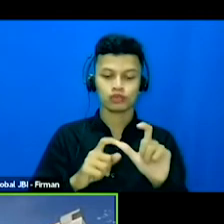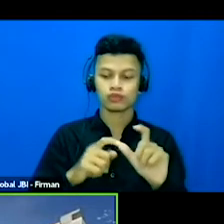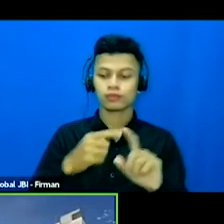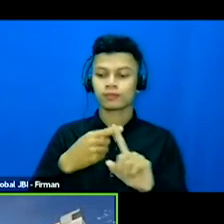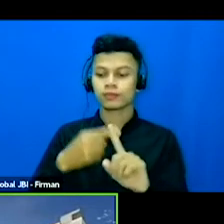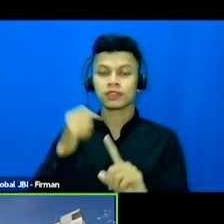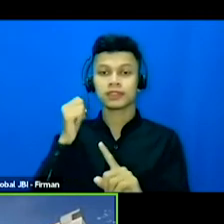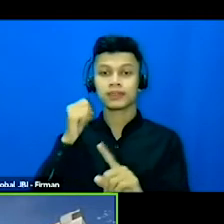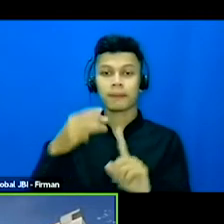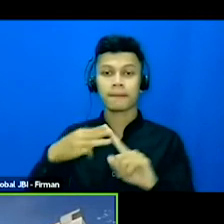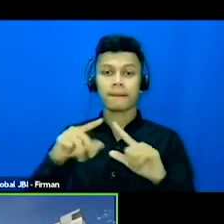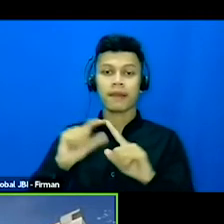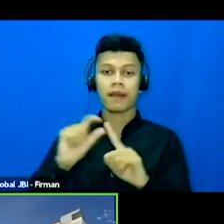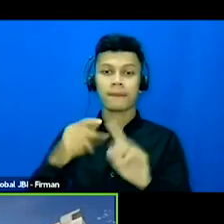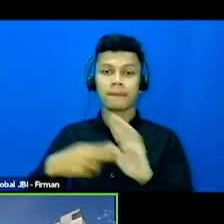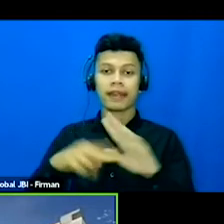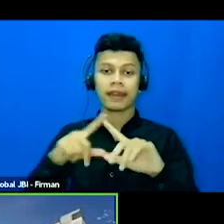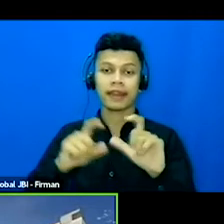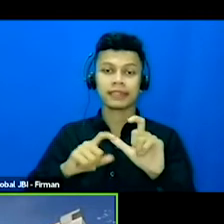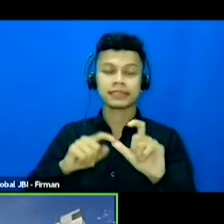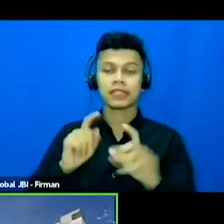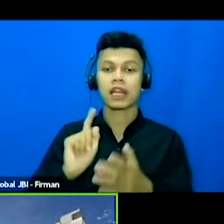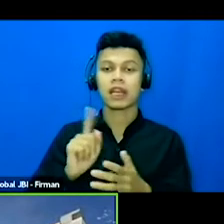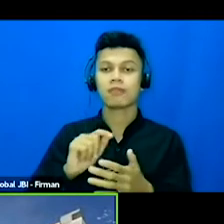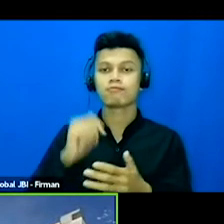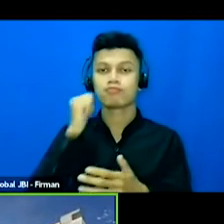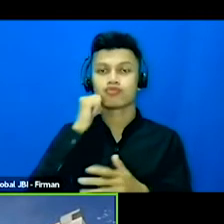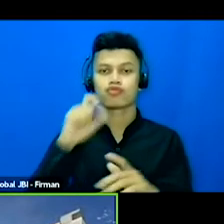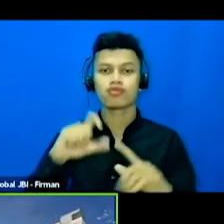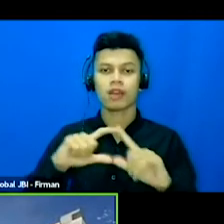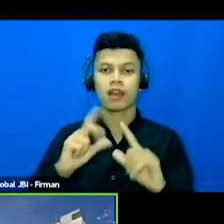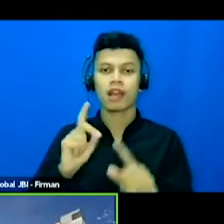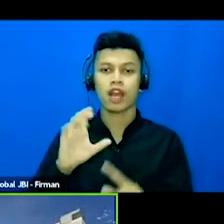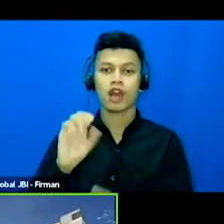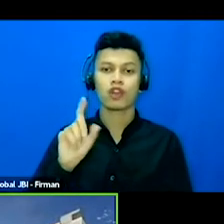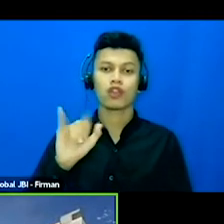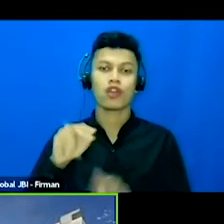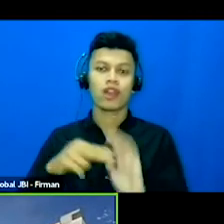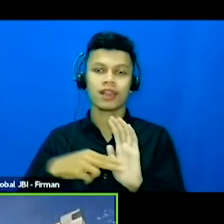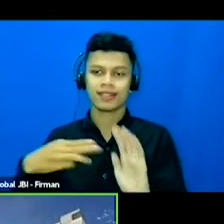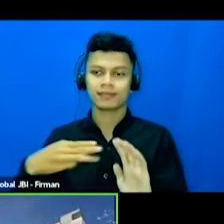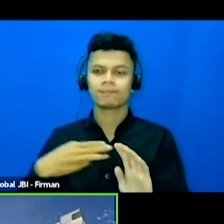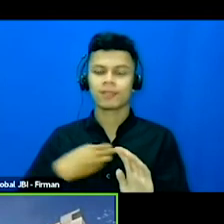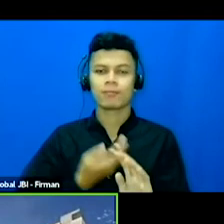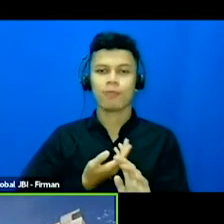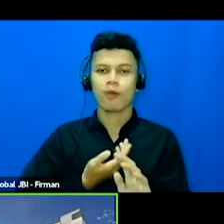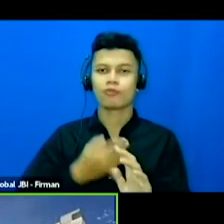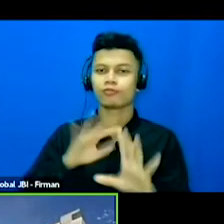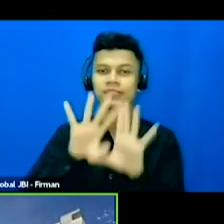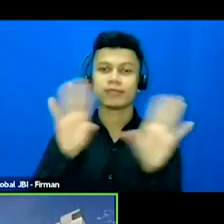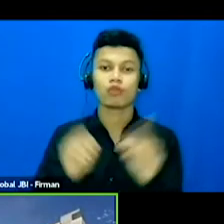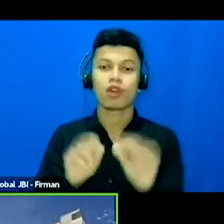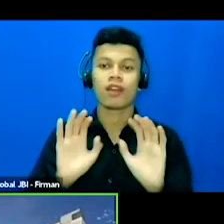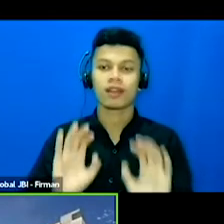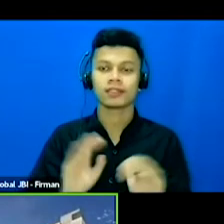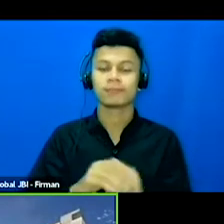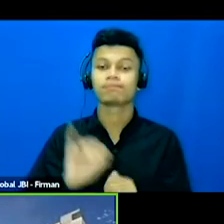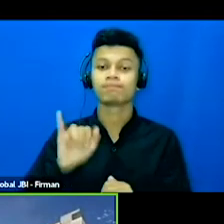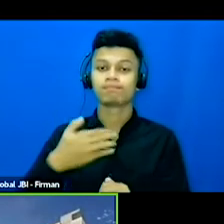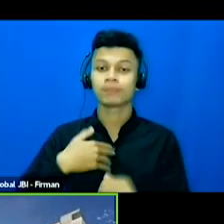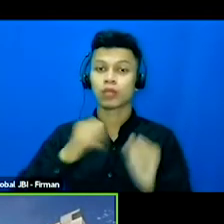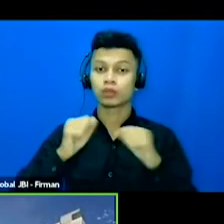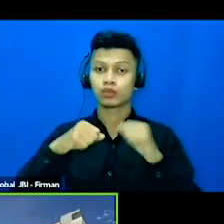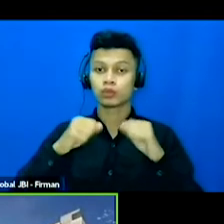Kalau nggak salah ya saya tinggal Mengapa mengkompilasi nya gitu jadi eh saya setuju sekali